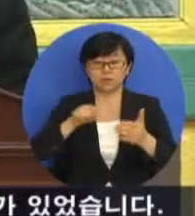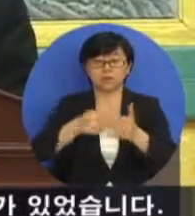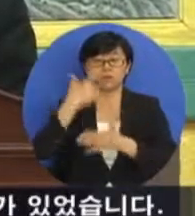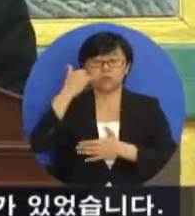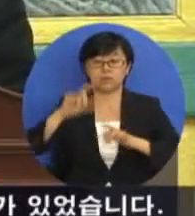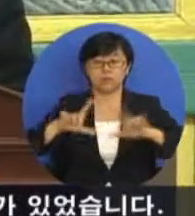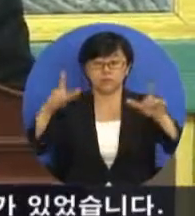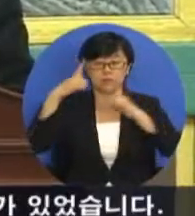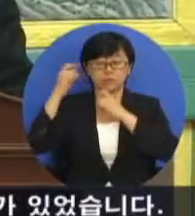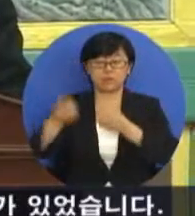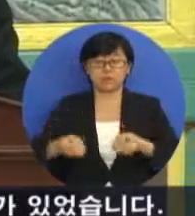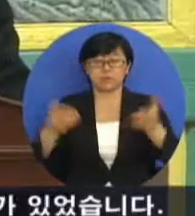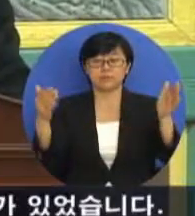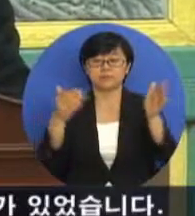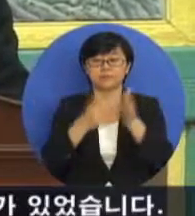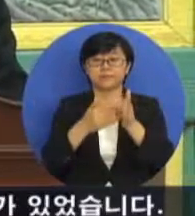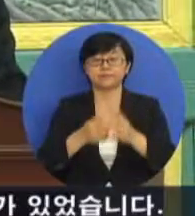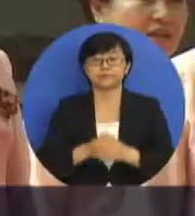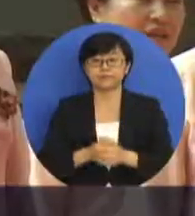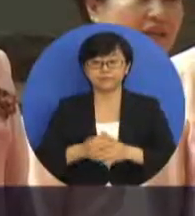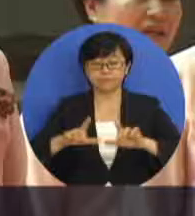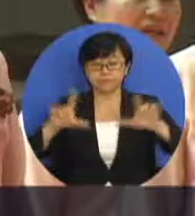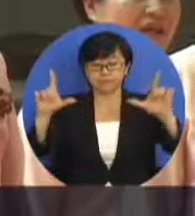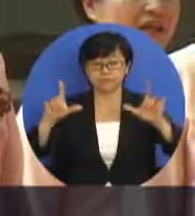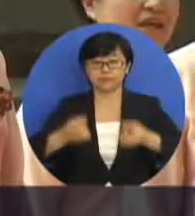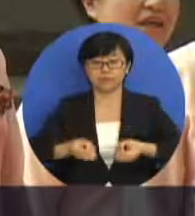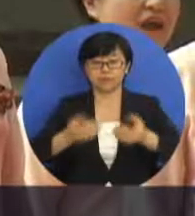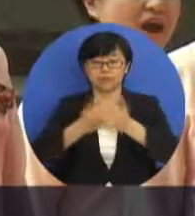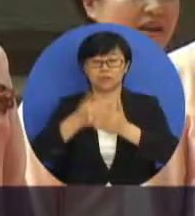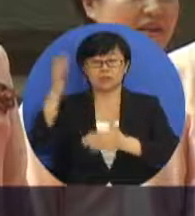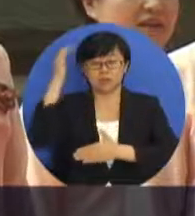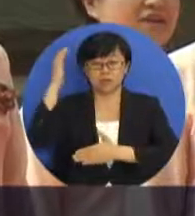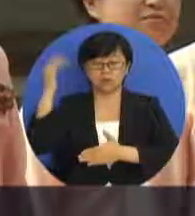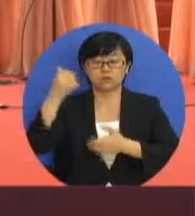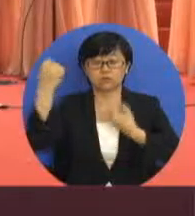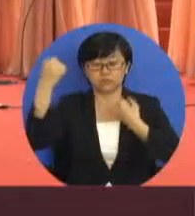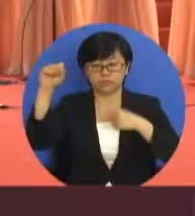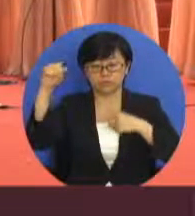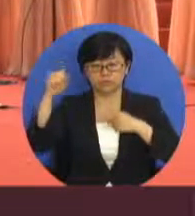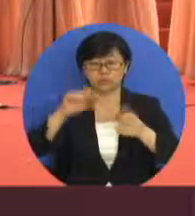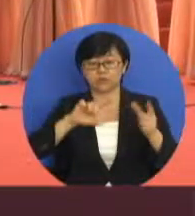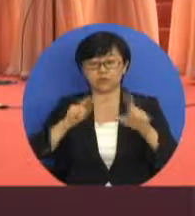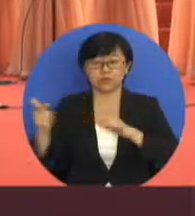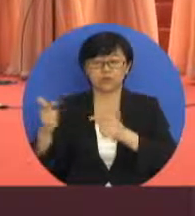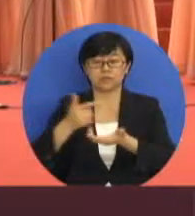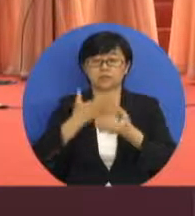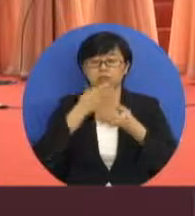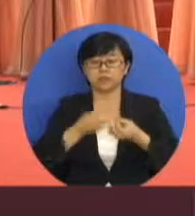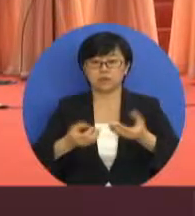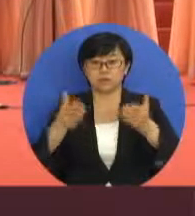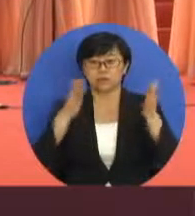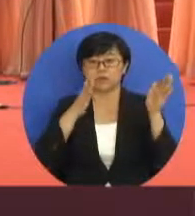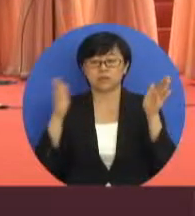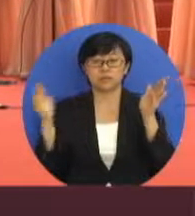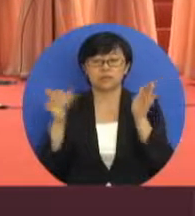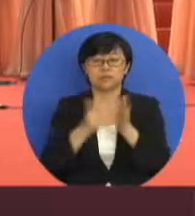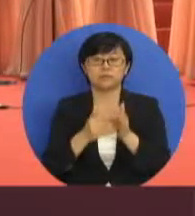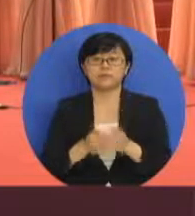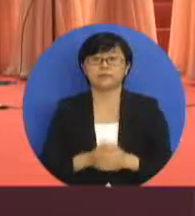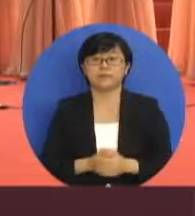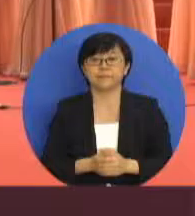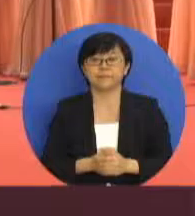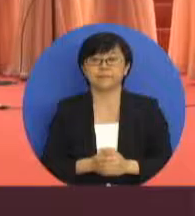조계사 어버이날 기념행사가 있었습니다. 이날 행사에는 한국무용, 장군안타 등 다양한 축하 공연이